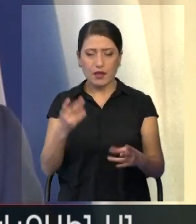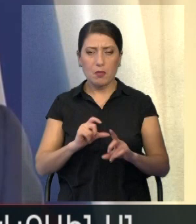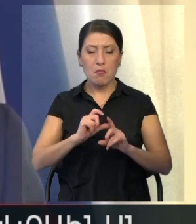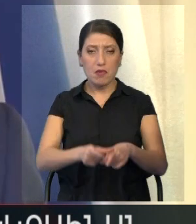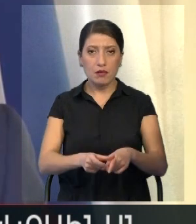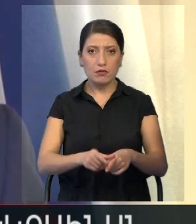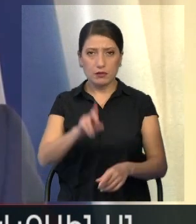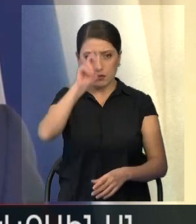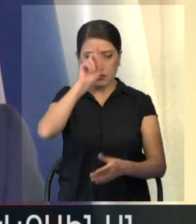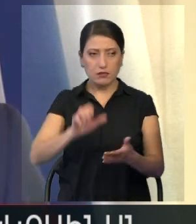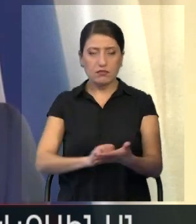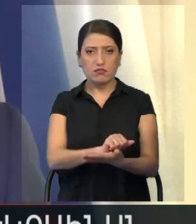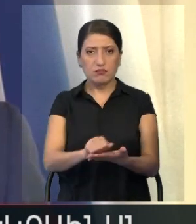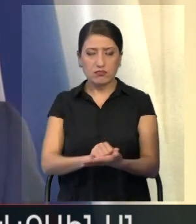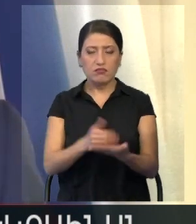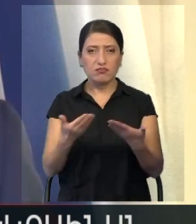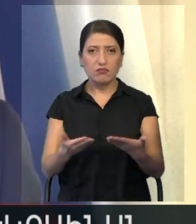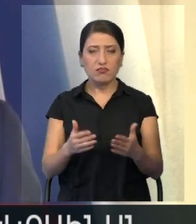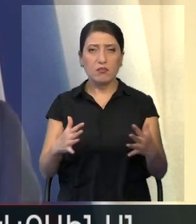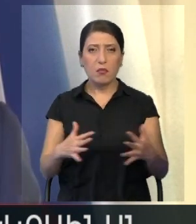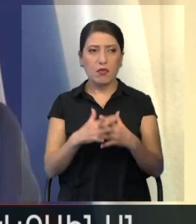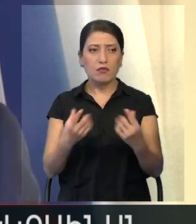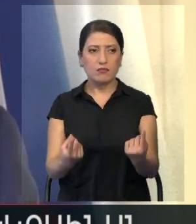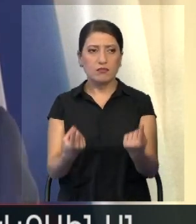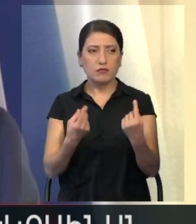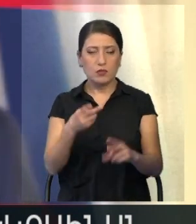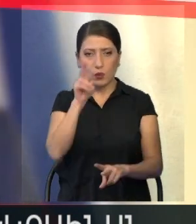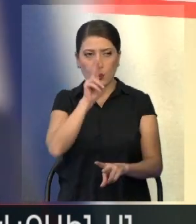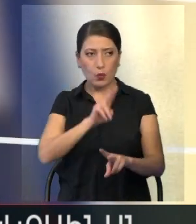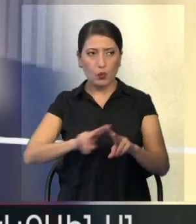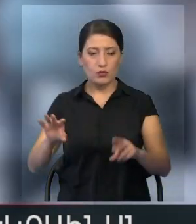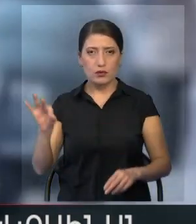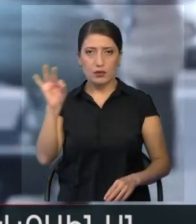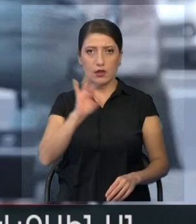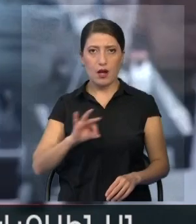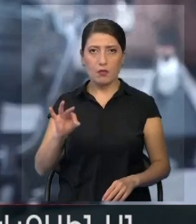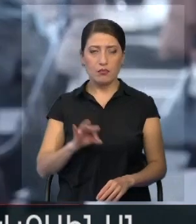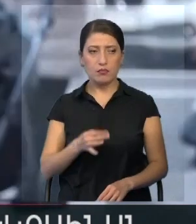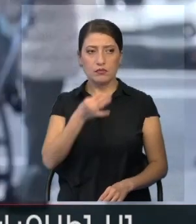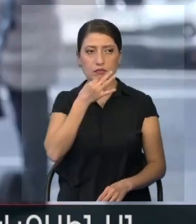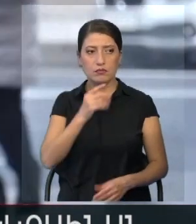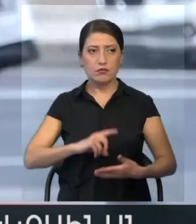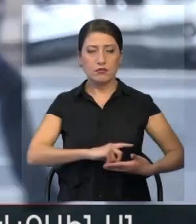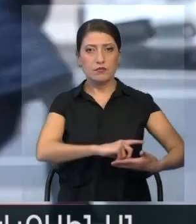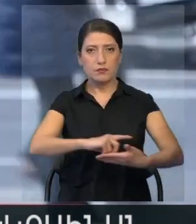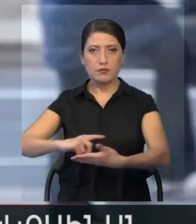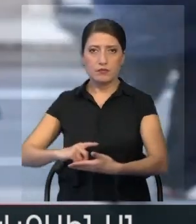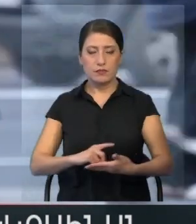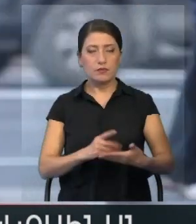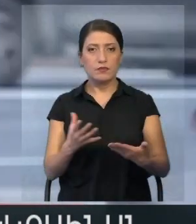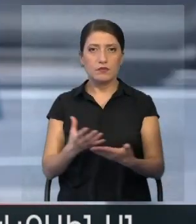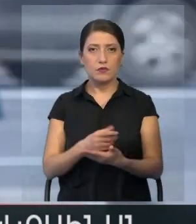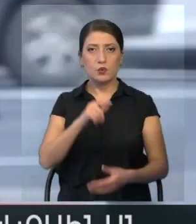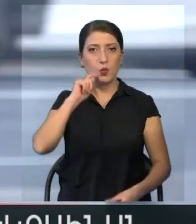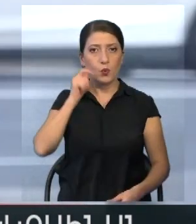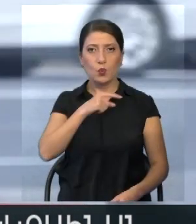տա երկիրը փլուզելու ռազմաճակատում հսկայական կորուստների համար։ Մինչ բանակցային ռաունդին հասնելը ռուս